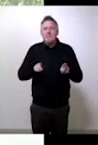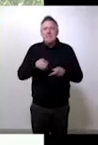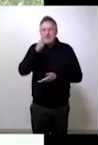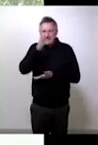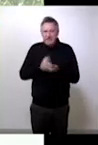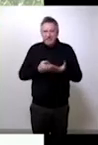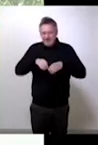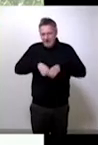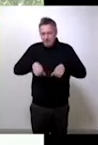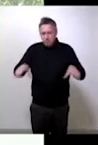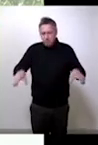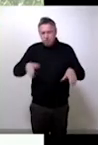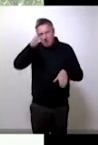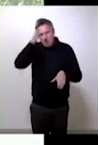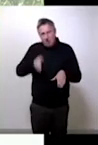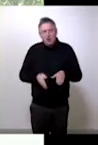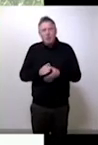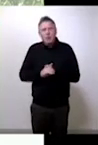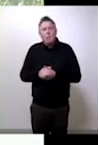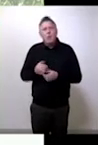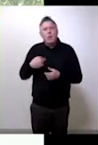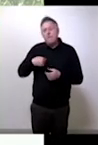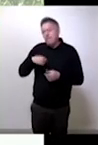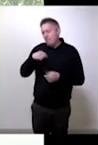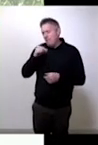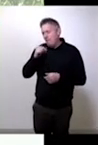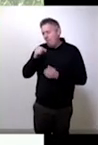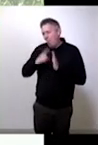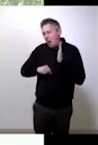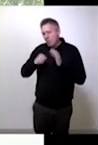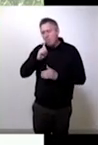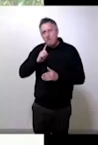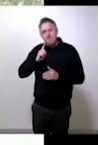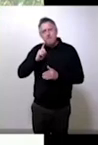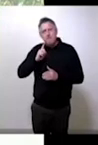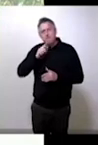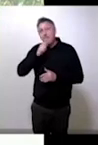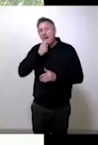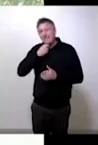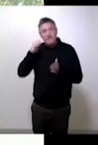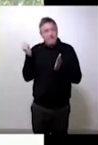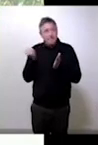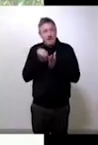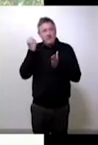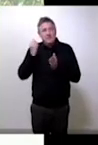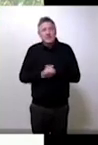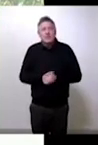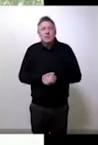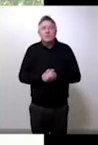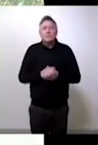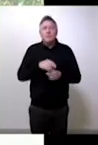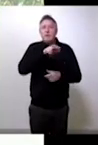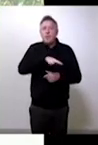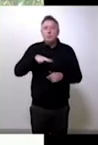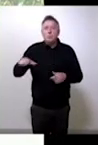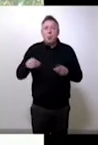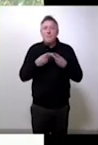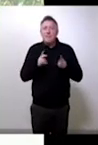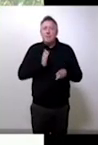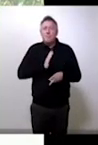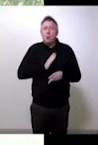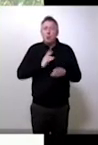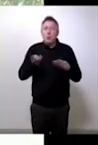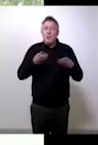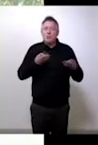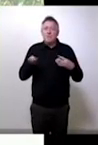Conseil métropolitain du mois de mars. L'idée, quand on mettra dans certains secteurs de la ville de Bordeaux des logements sur le marché, il faudra auparavant